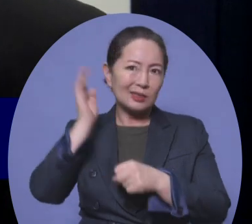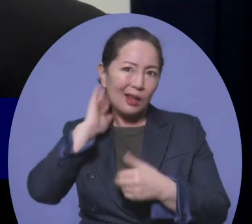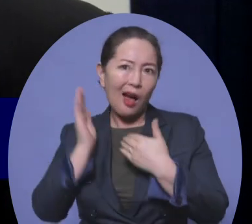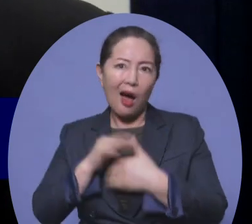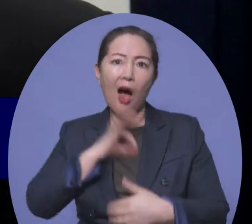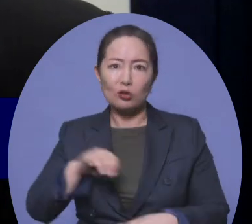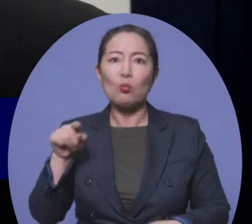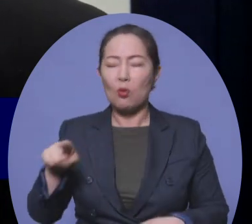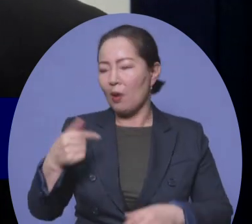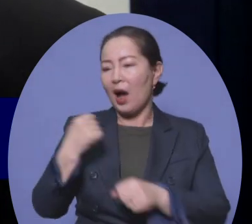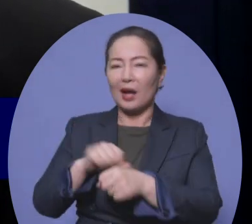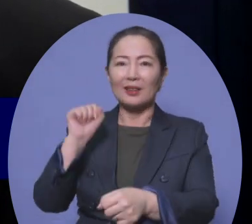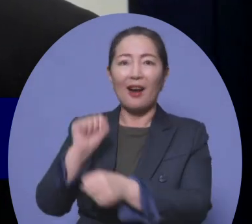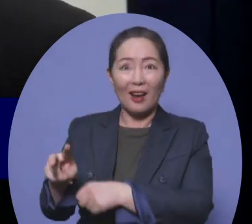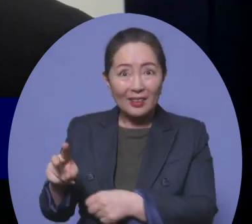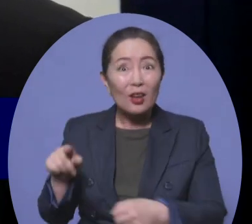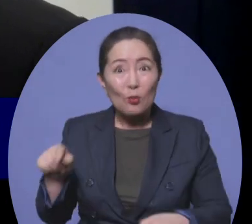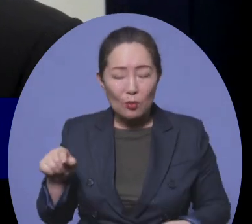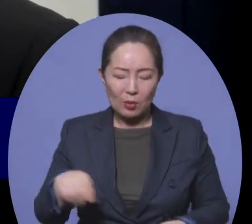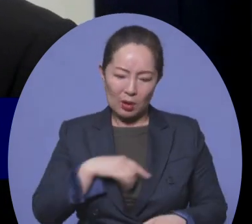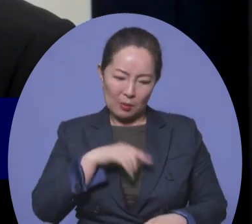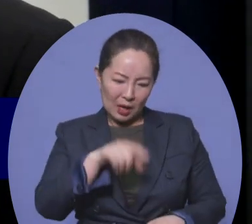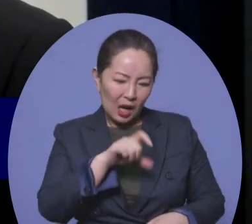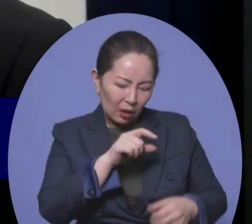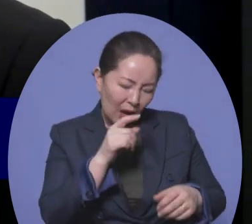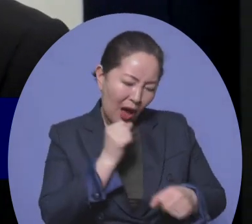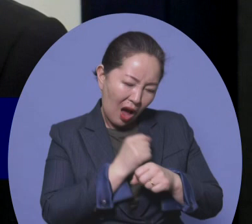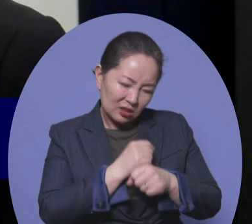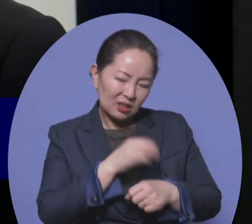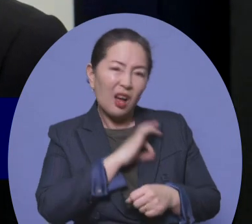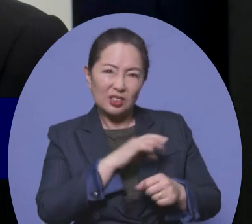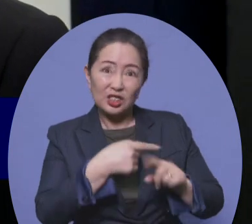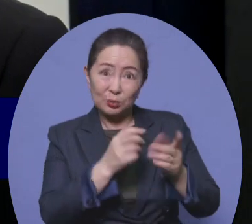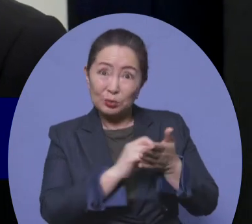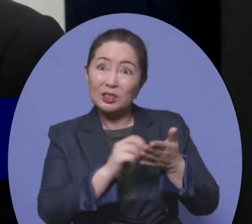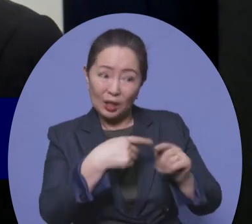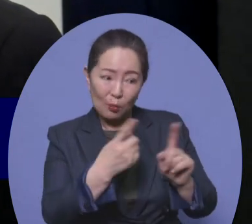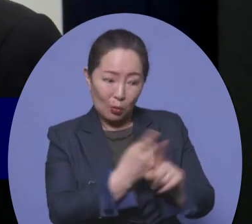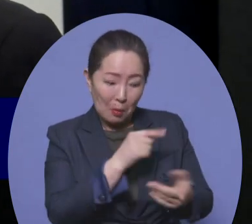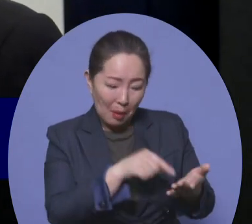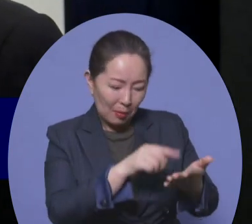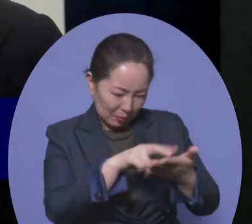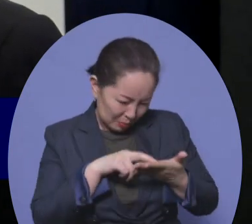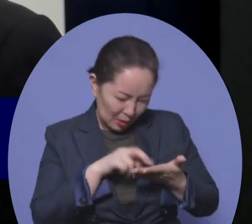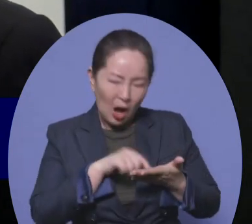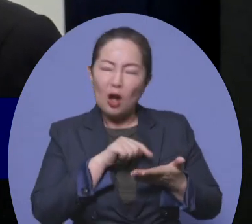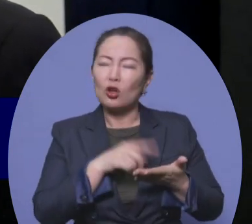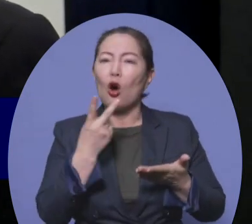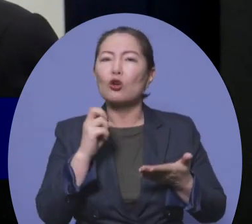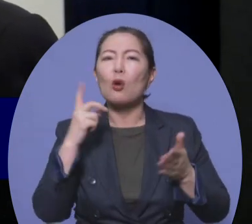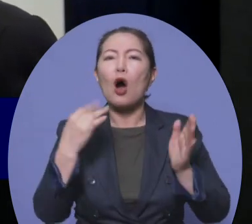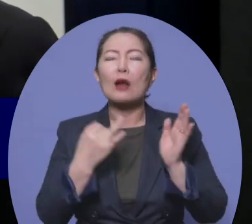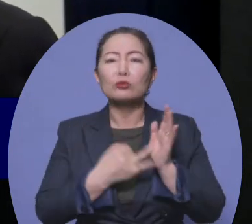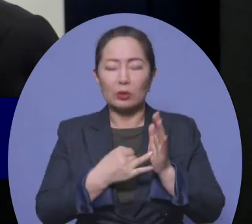гэж. Тэр манайд 22-2 дээр бол албаны нөлөөг уруулан ашиглах гэдэг гимтэр байсан. За гэхдээ энийг 2017 оны нэмэлт өөрчлөлтөөр